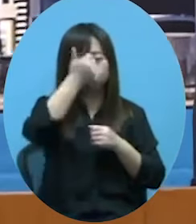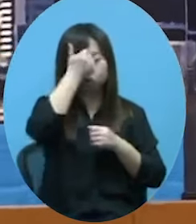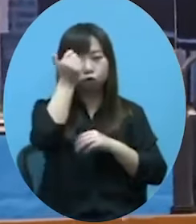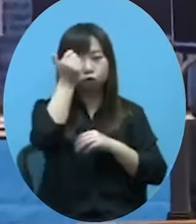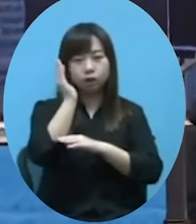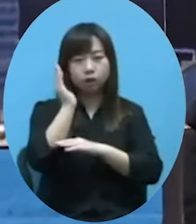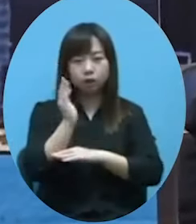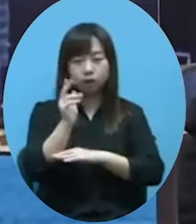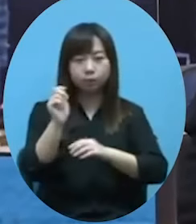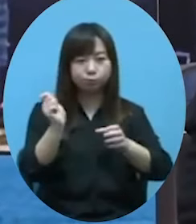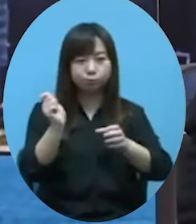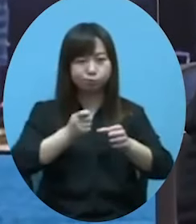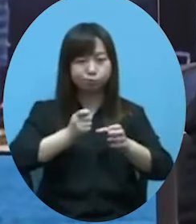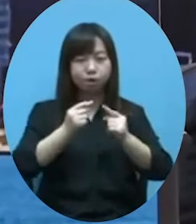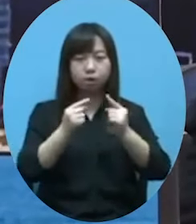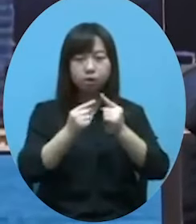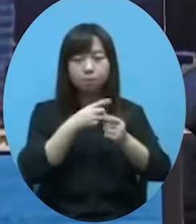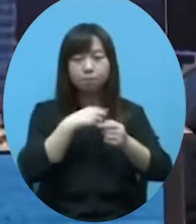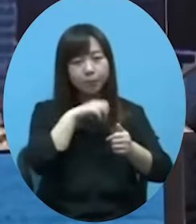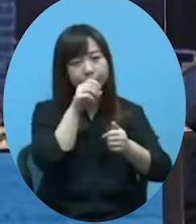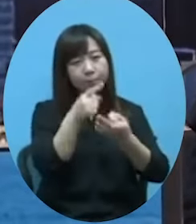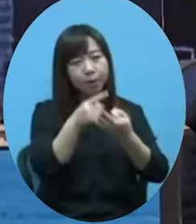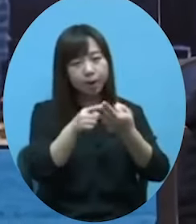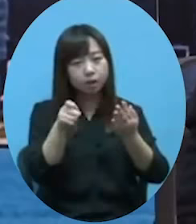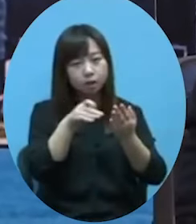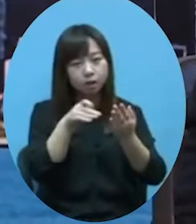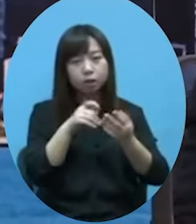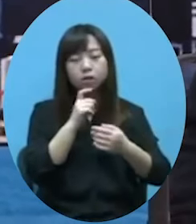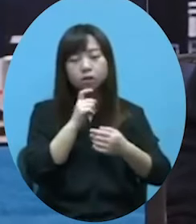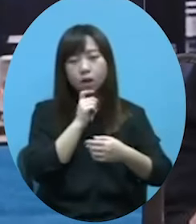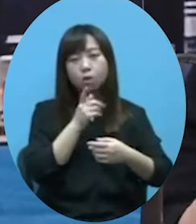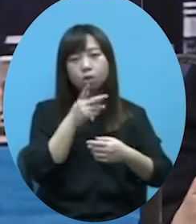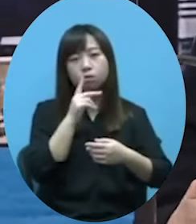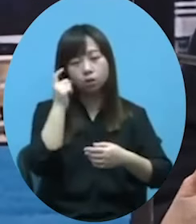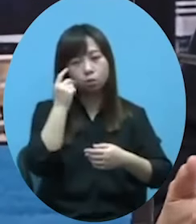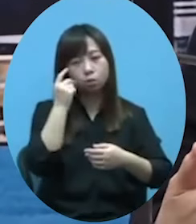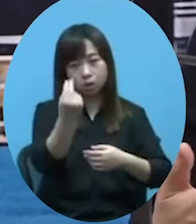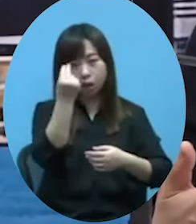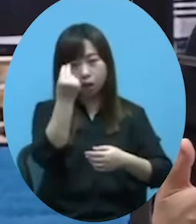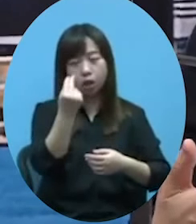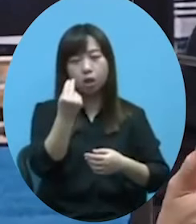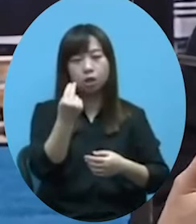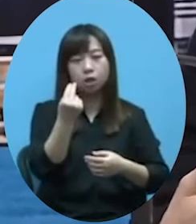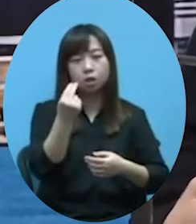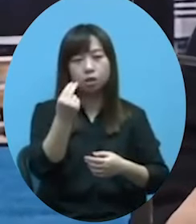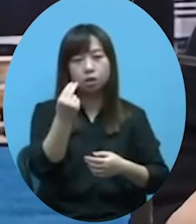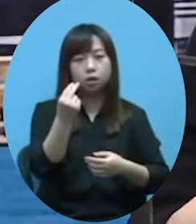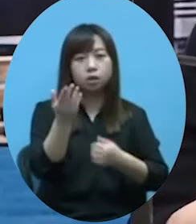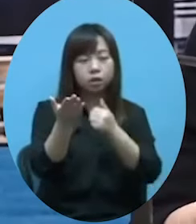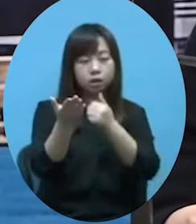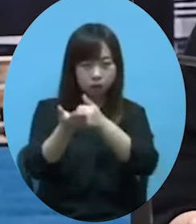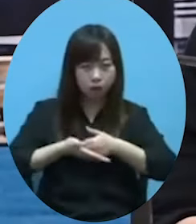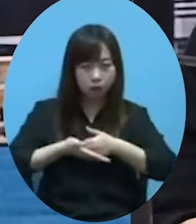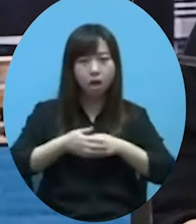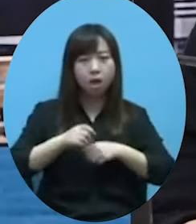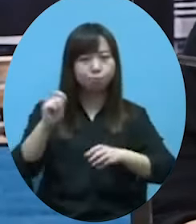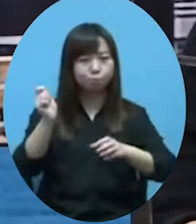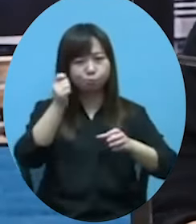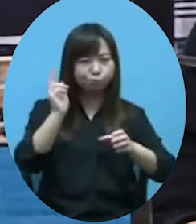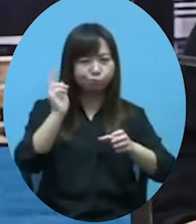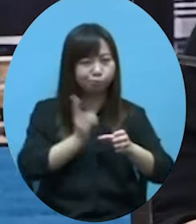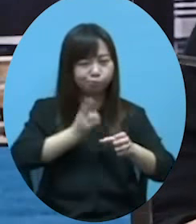都拿了幾個名字就知道有七位曾經請回來的一些法師